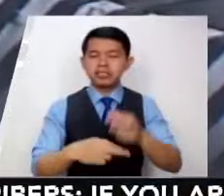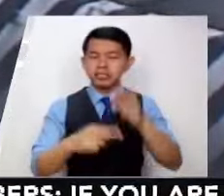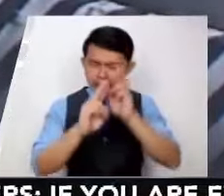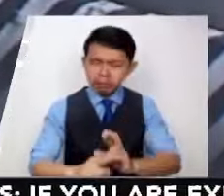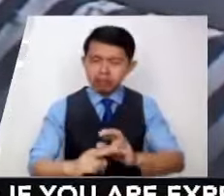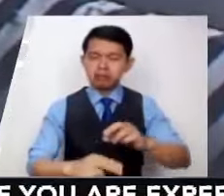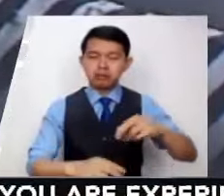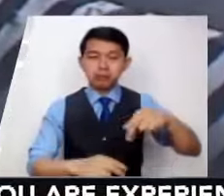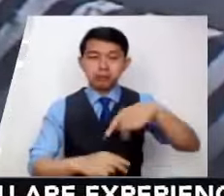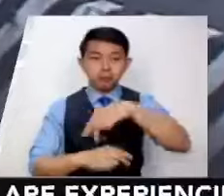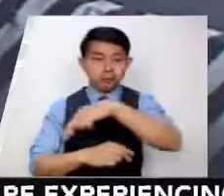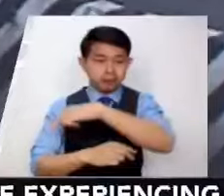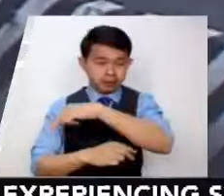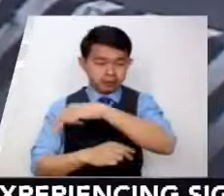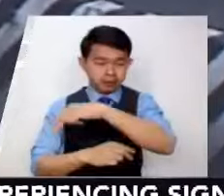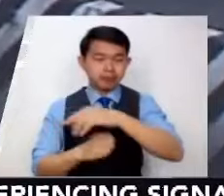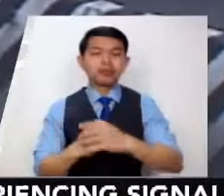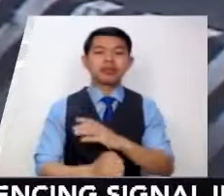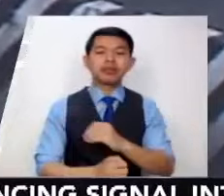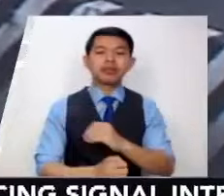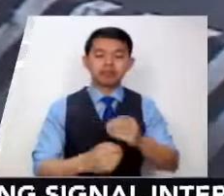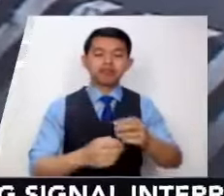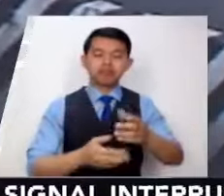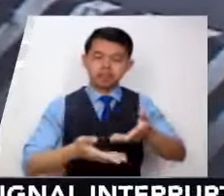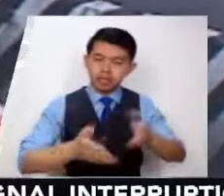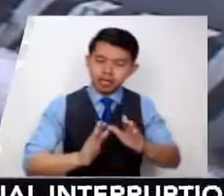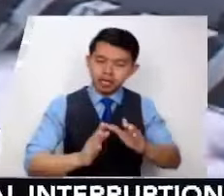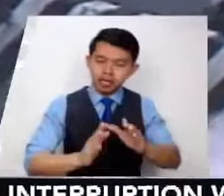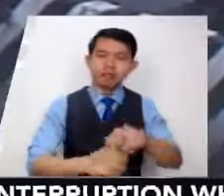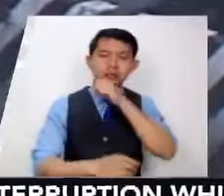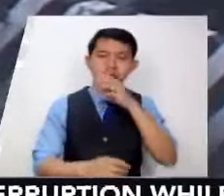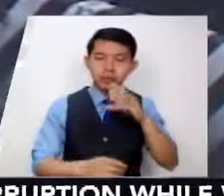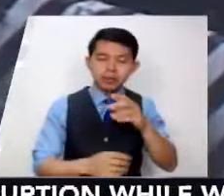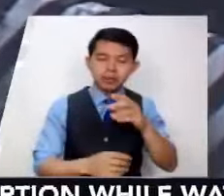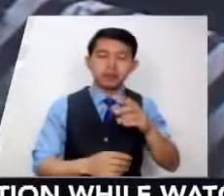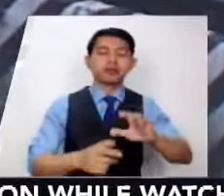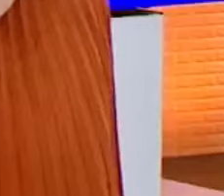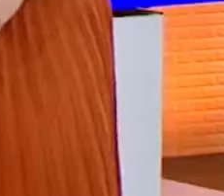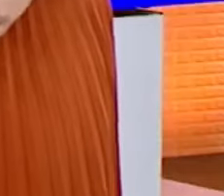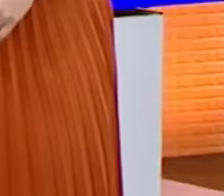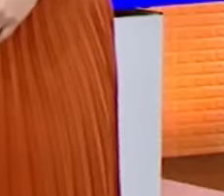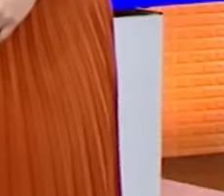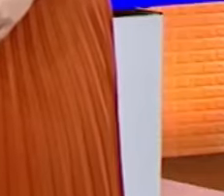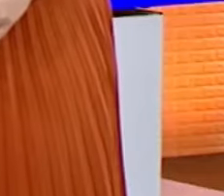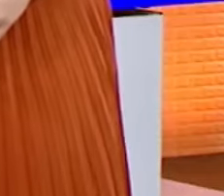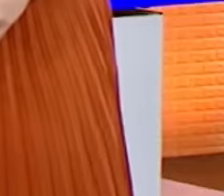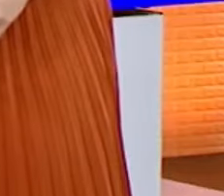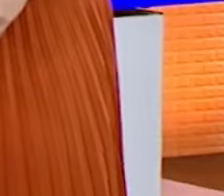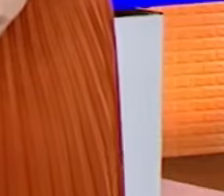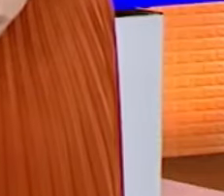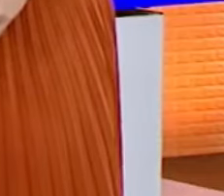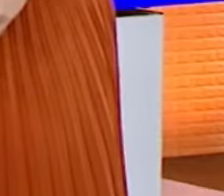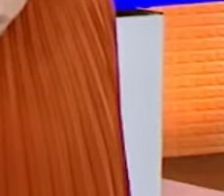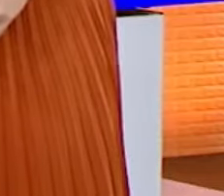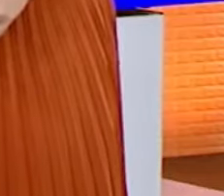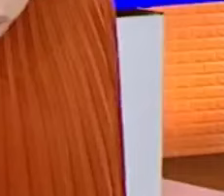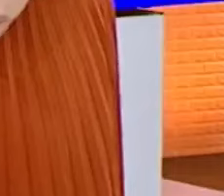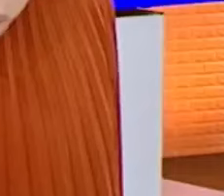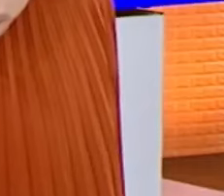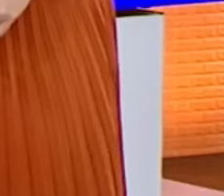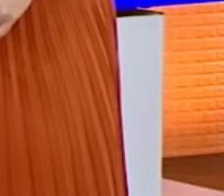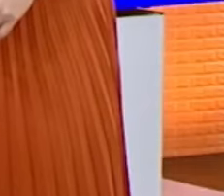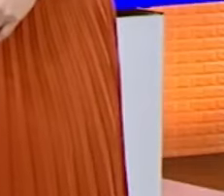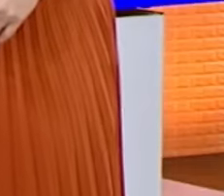citizens pwds at mga bata ingat po sa biyahe mga kapuso mga ka puso para una ka sa mga balita